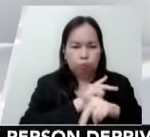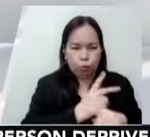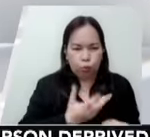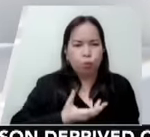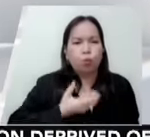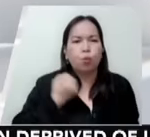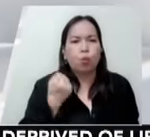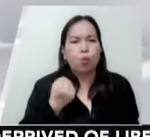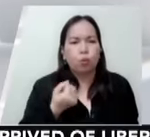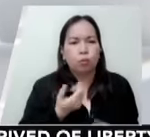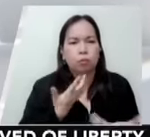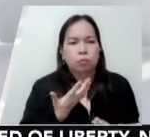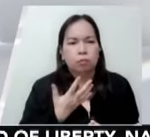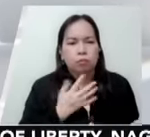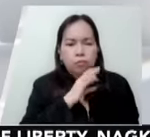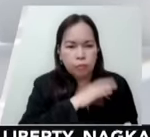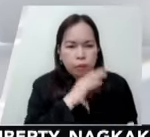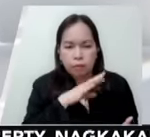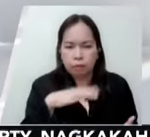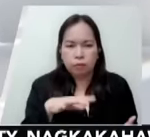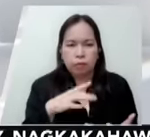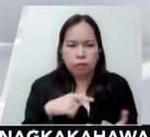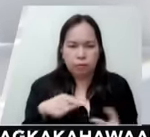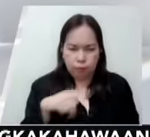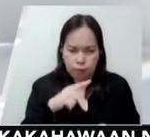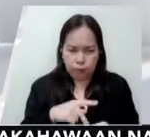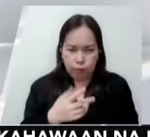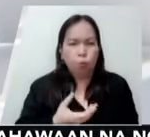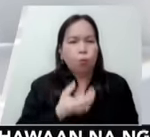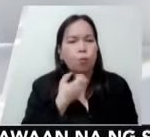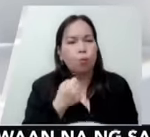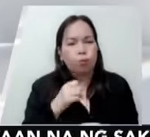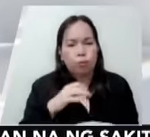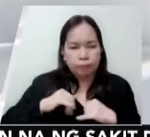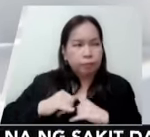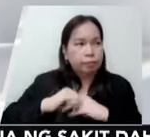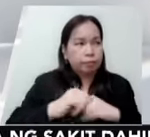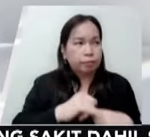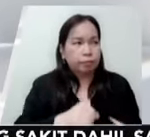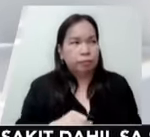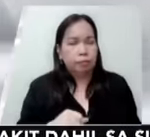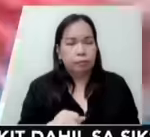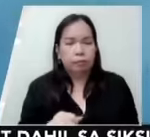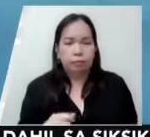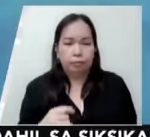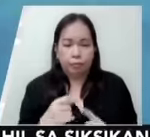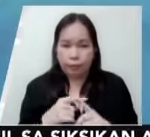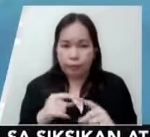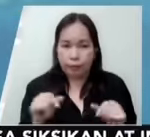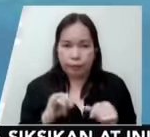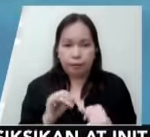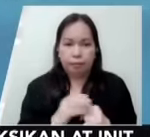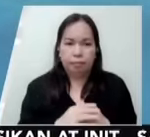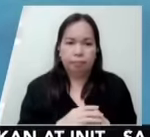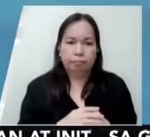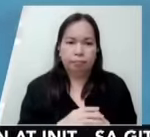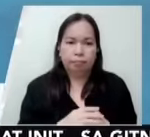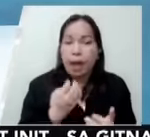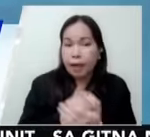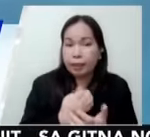within our territory, within our territorial waters, and also within the exclusive economic zone. Pero hindi